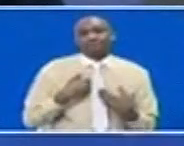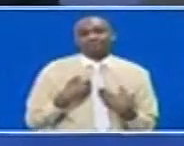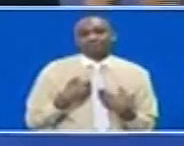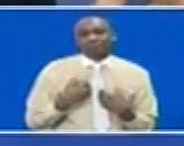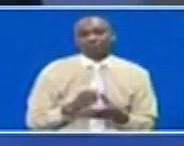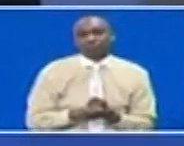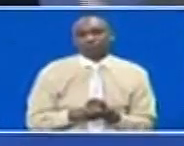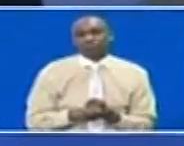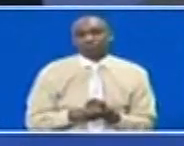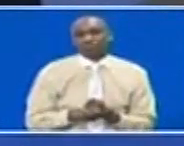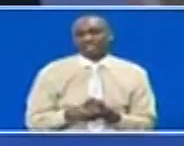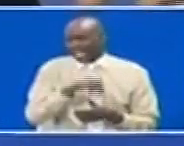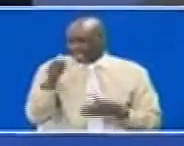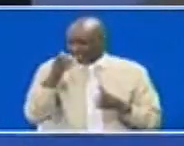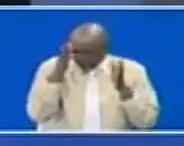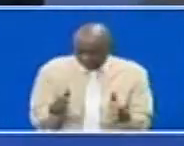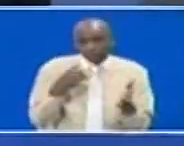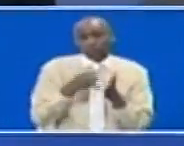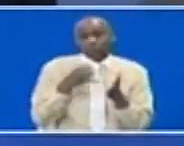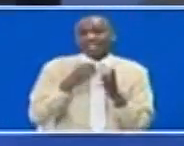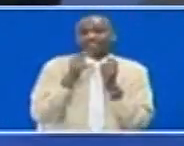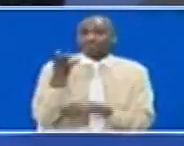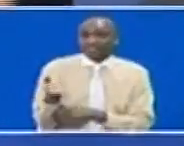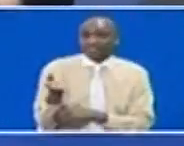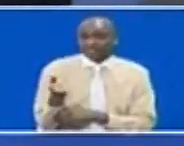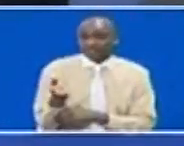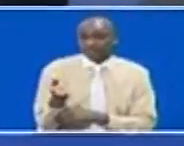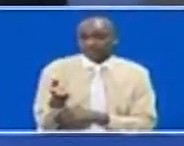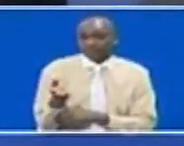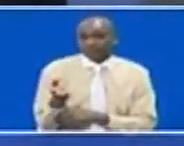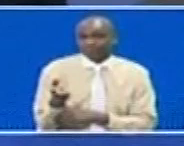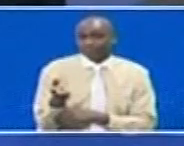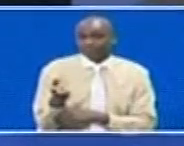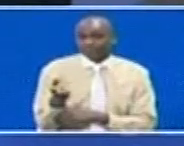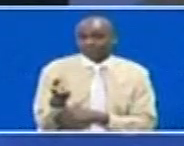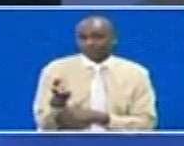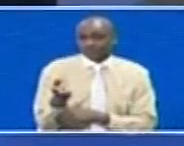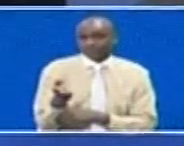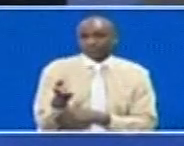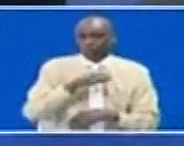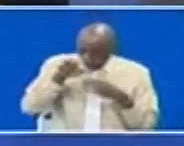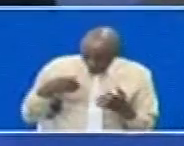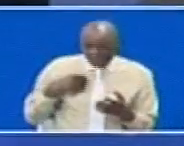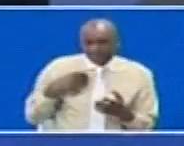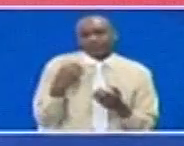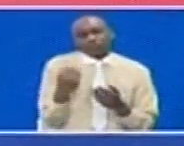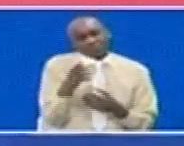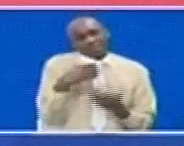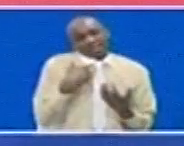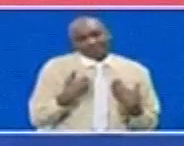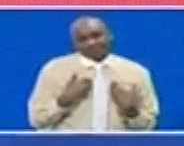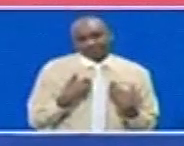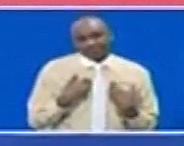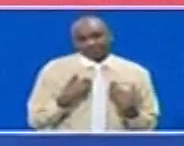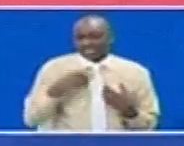And now anyone you see in this team, there's no one who's 17. They are all 16 and below.